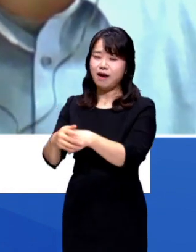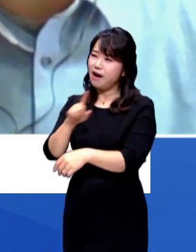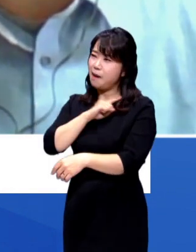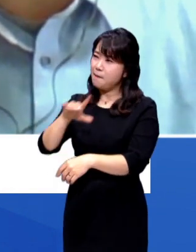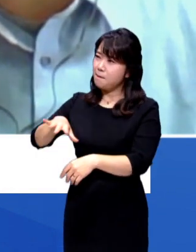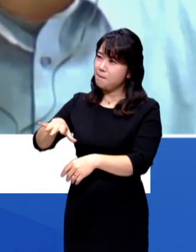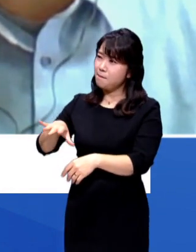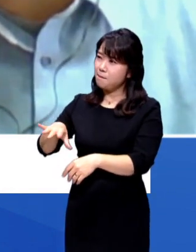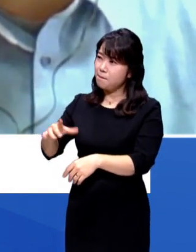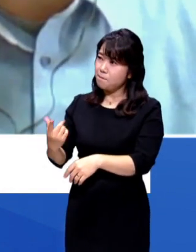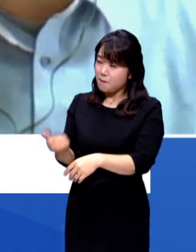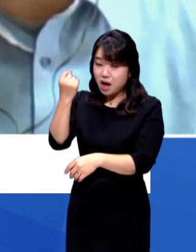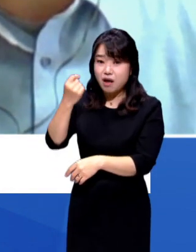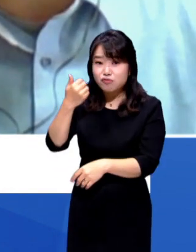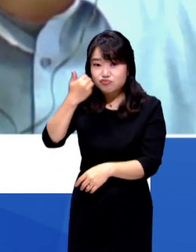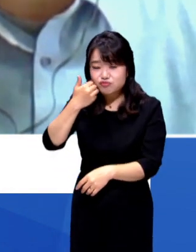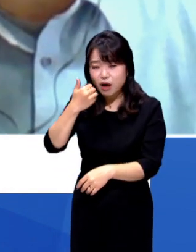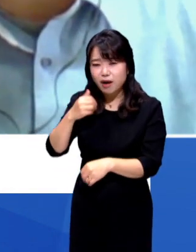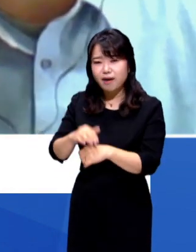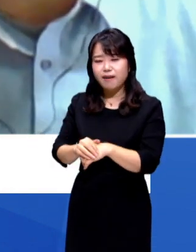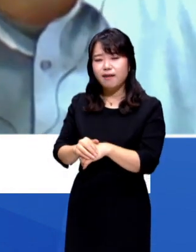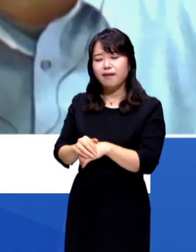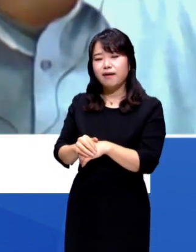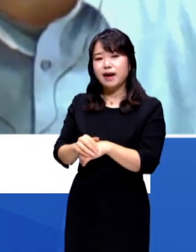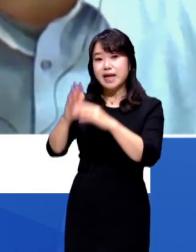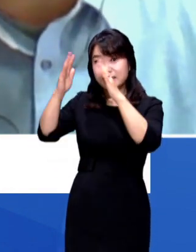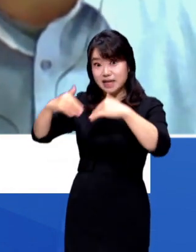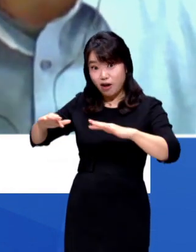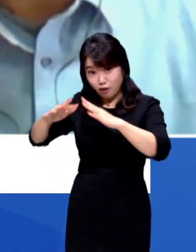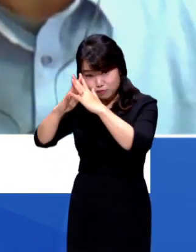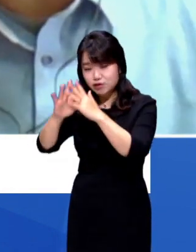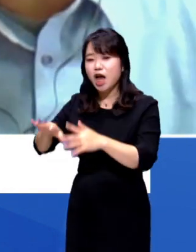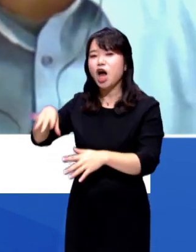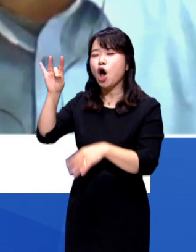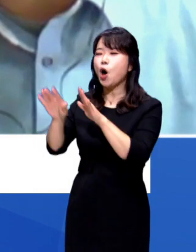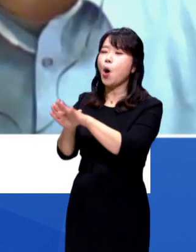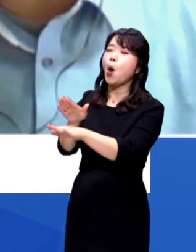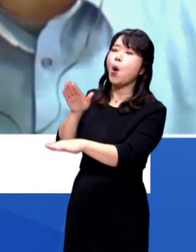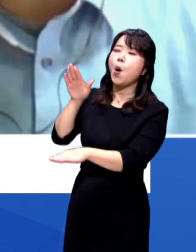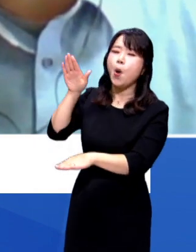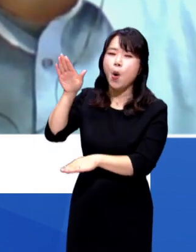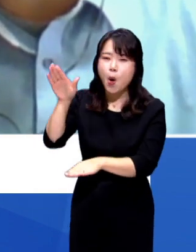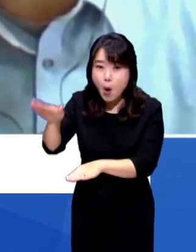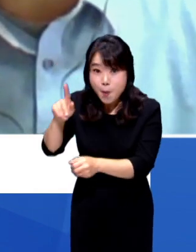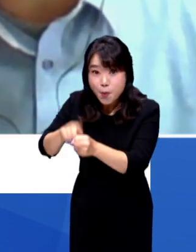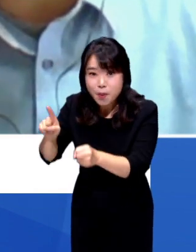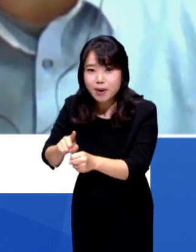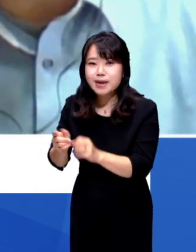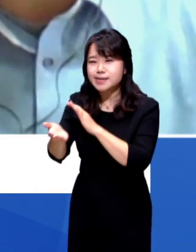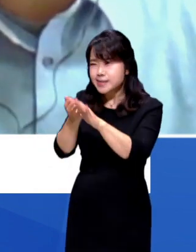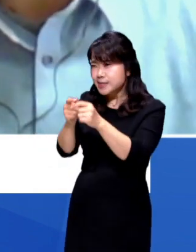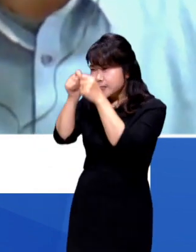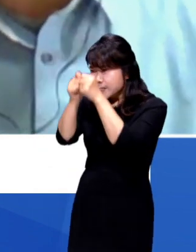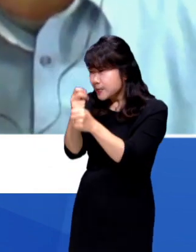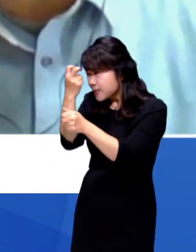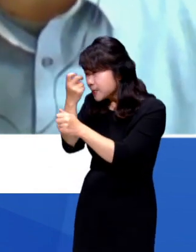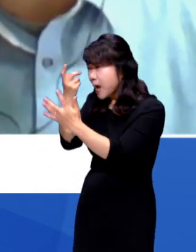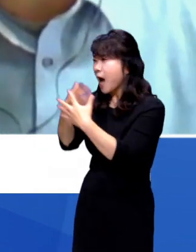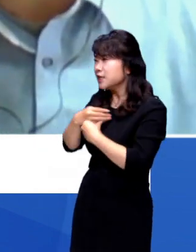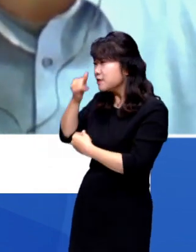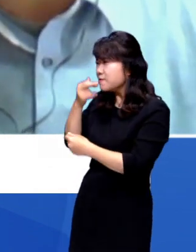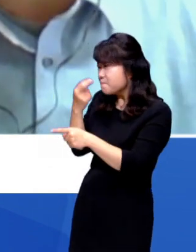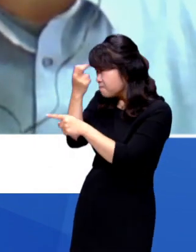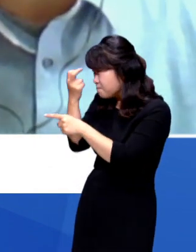그 재건축의 첫 걸음마 단계인 그 정밀 안전진단을 통과한 아파트가 2년